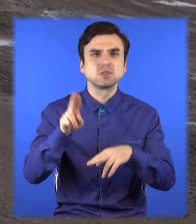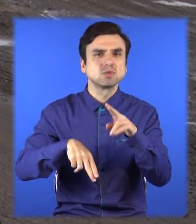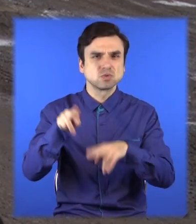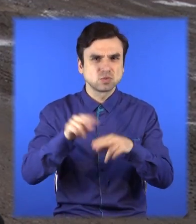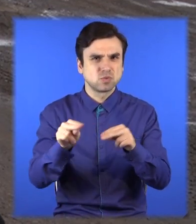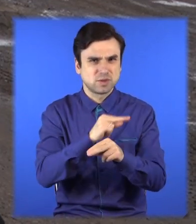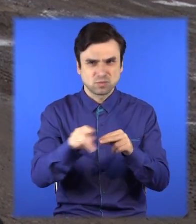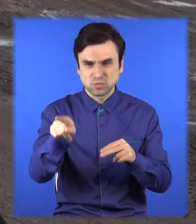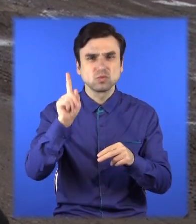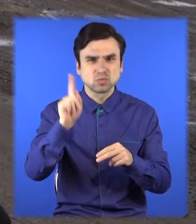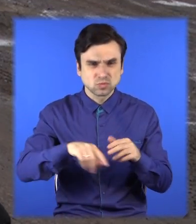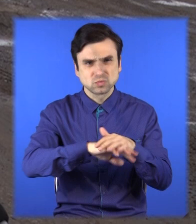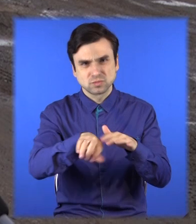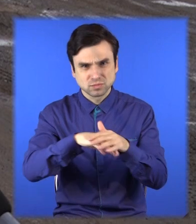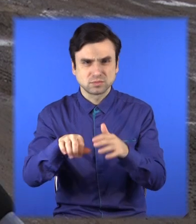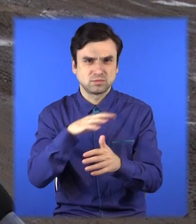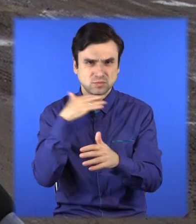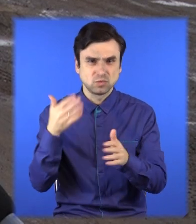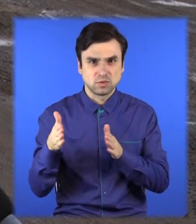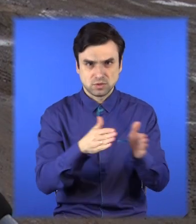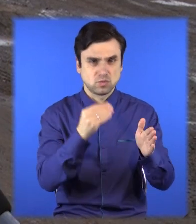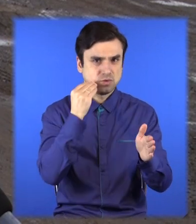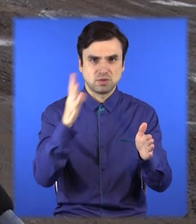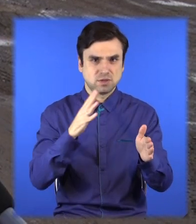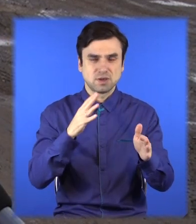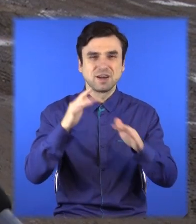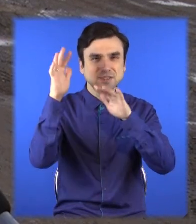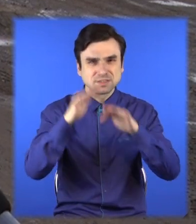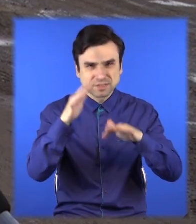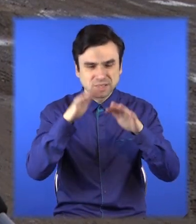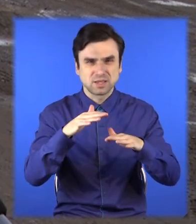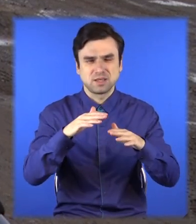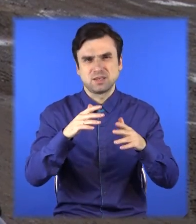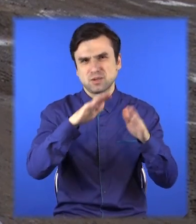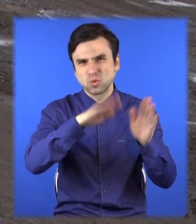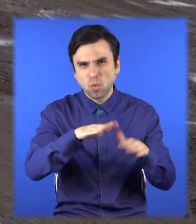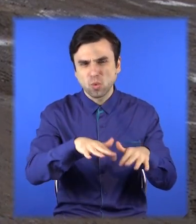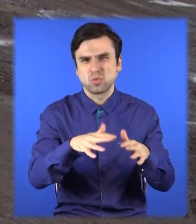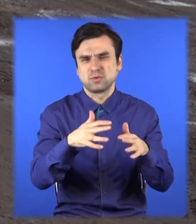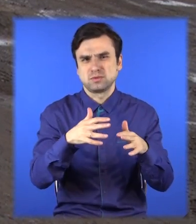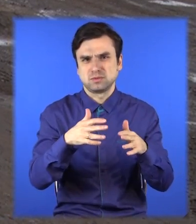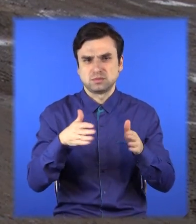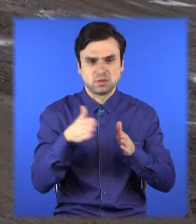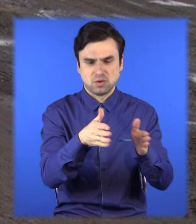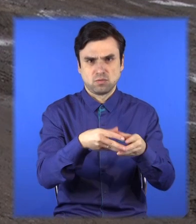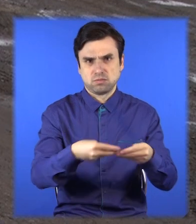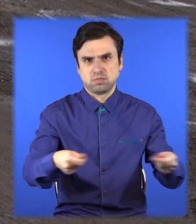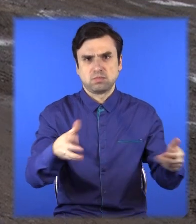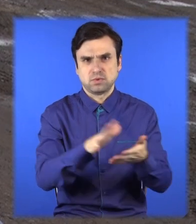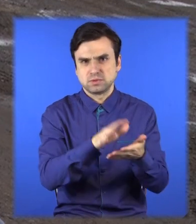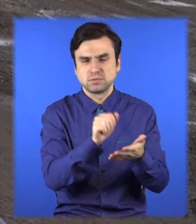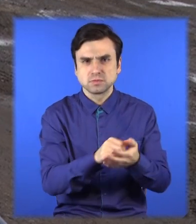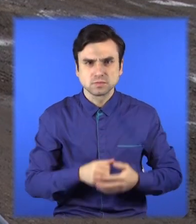компаний, которые делают эти дороги из грязи и опилок. Так что первый же дождь или снег их разрушает. Второе – современные